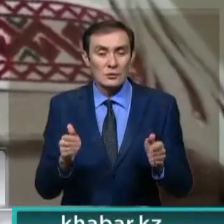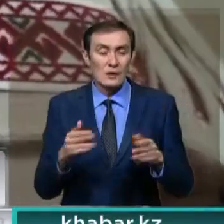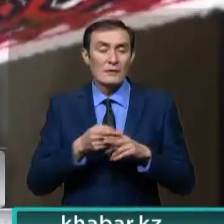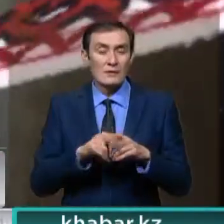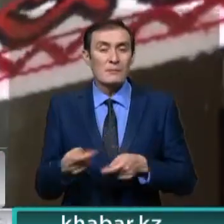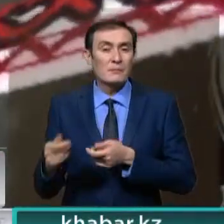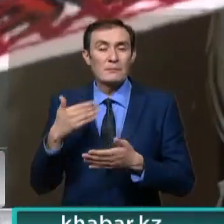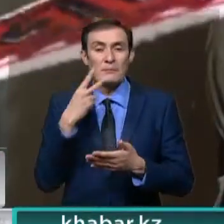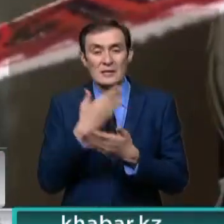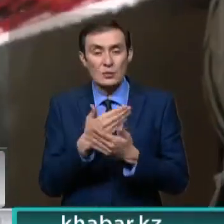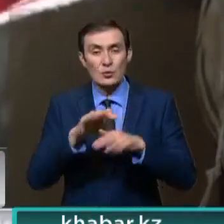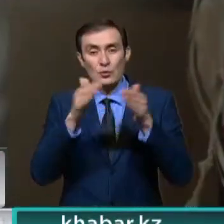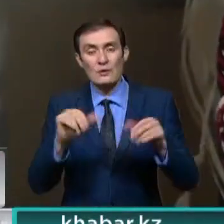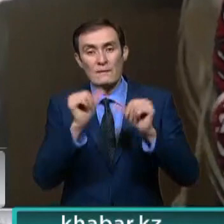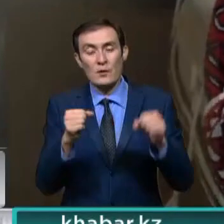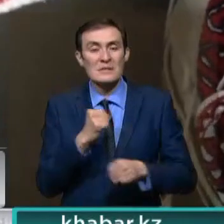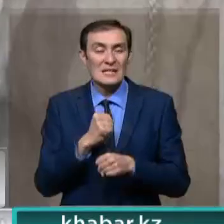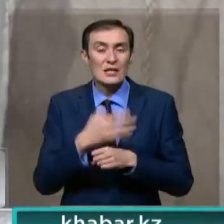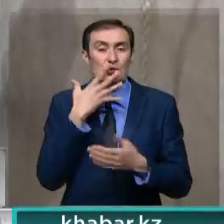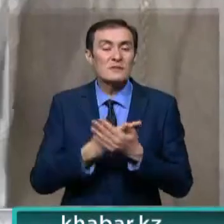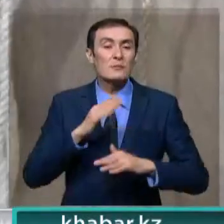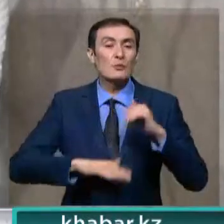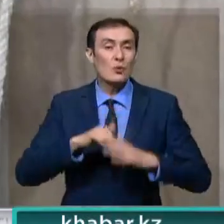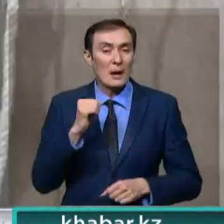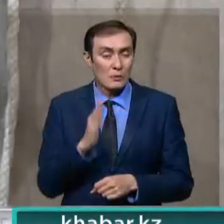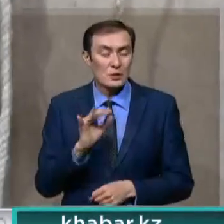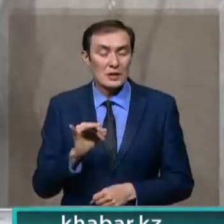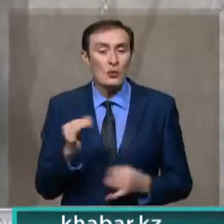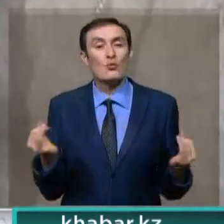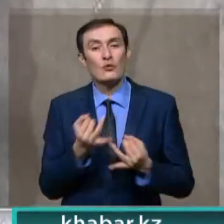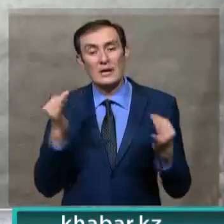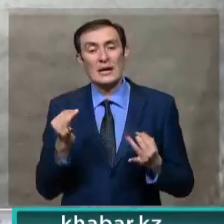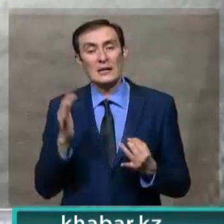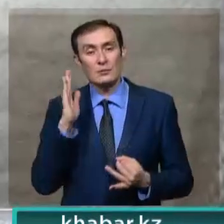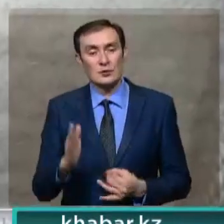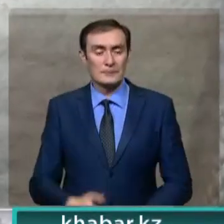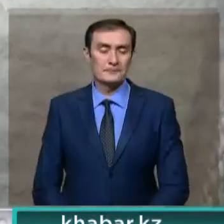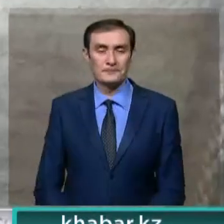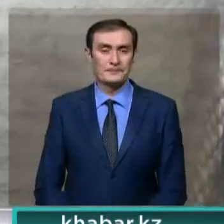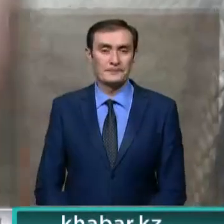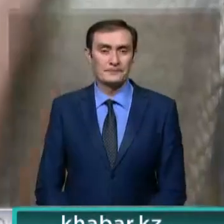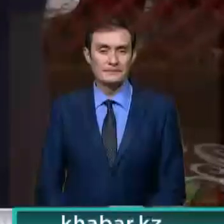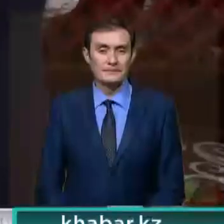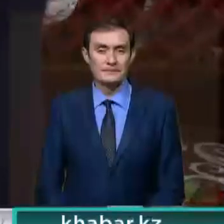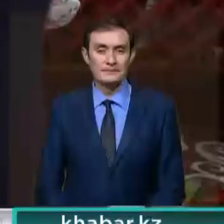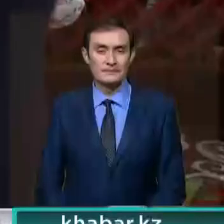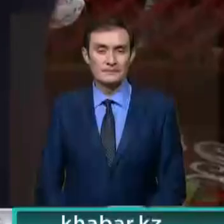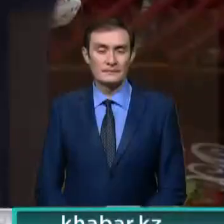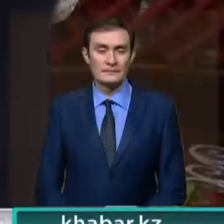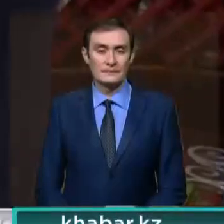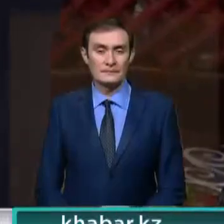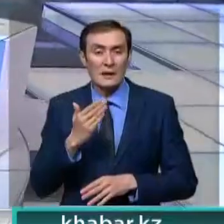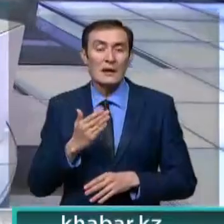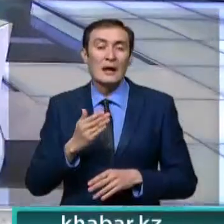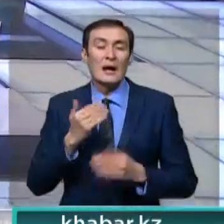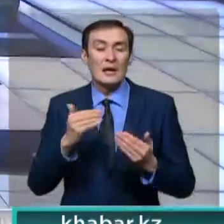Конкурсанты презентуют юрты и их макеты, сделанные собственными руками. И увлекательно, и познавательно. Тамара Степанова, Салмат Бекбаев, Актау. Итоги